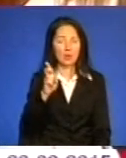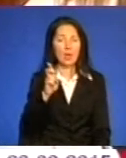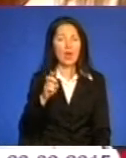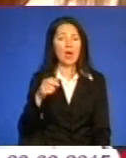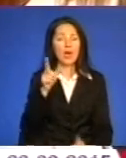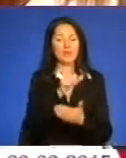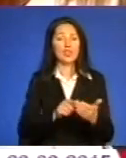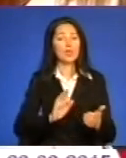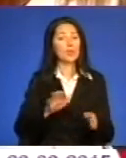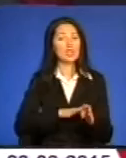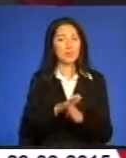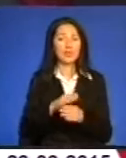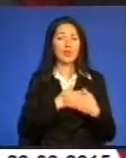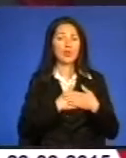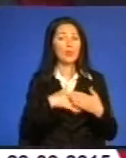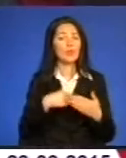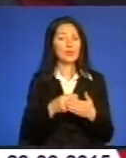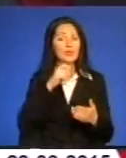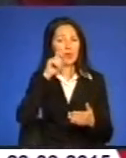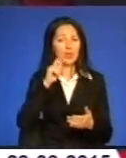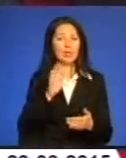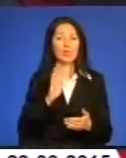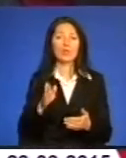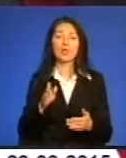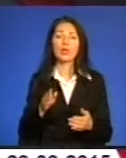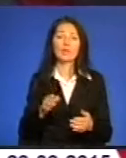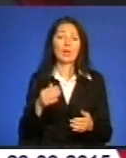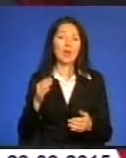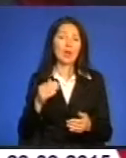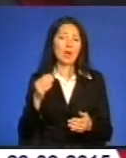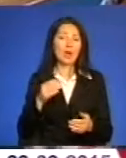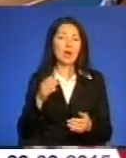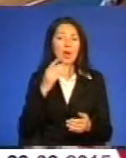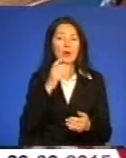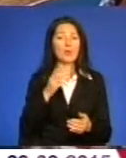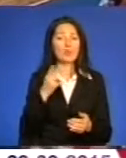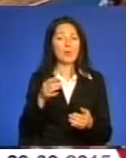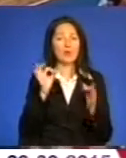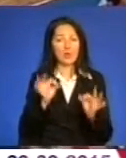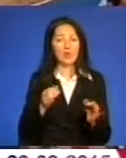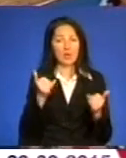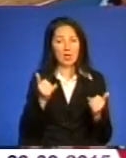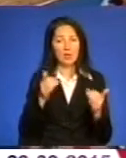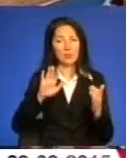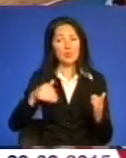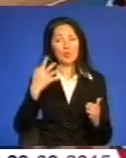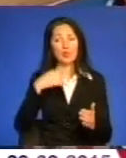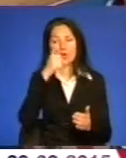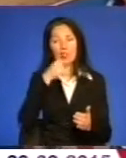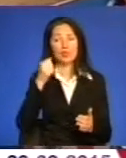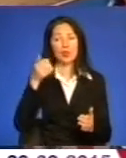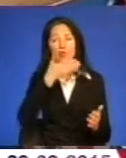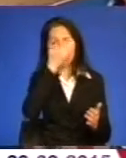життєві обставини, були оптимістичними і правдивими. Лише зараз, після 40-річного забуття, пам'ять про Василя